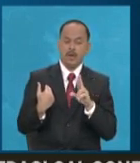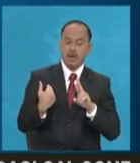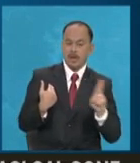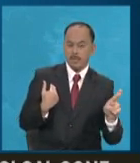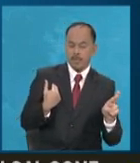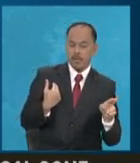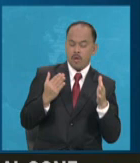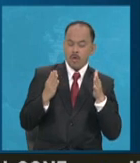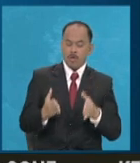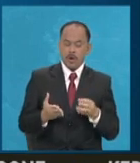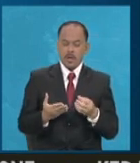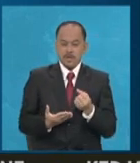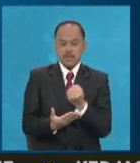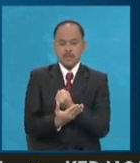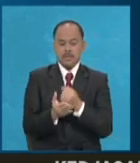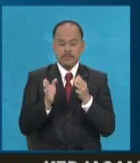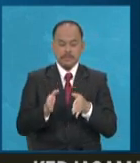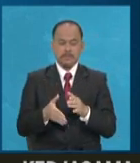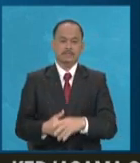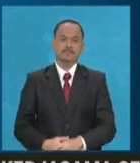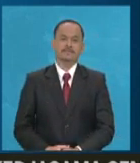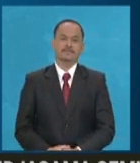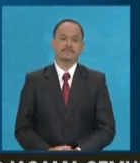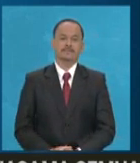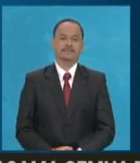55.667 orang penagih dada